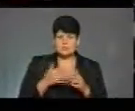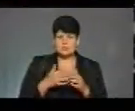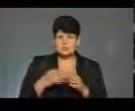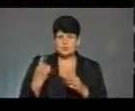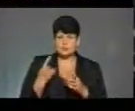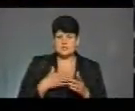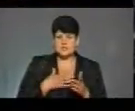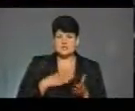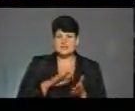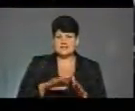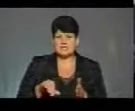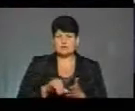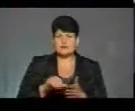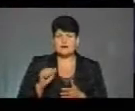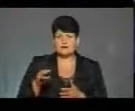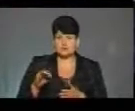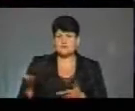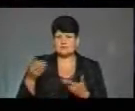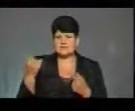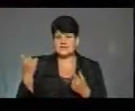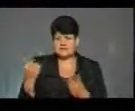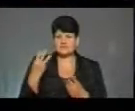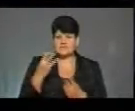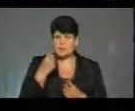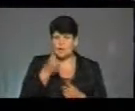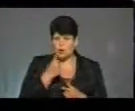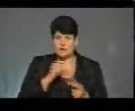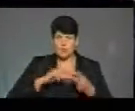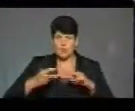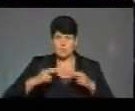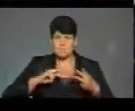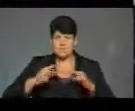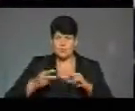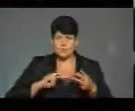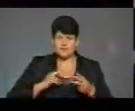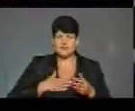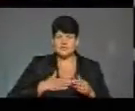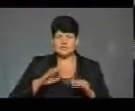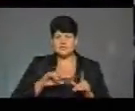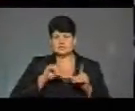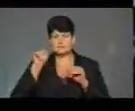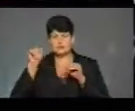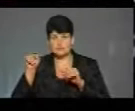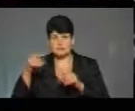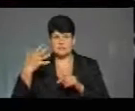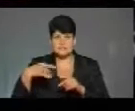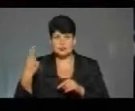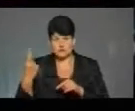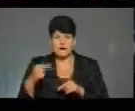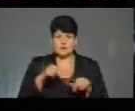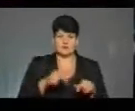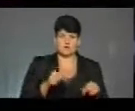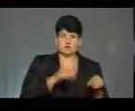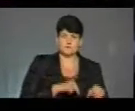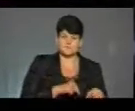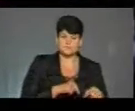наших дітей-учасників АТО. Ми запросили їхніх і вже третій рік отак обмінюємось. Наші діти перебувають там, 51, і їхні тут.